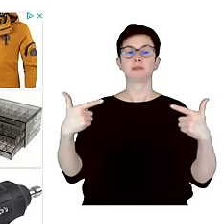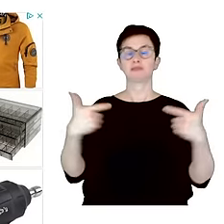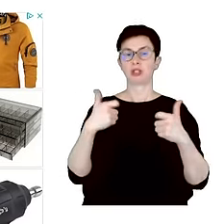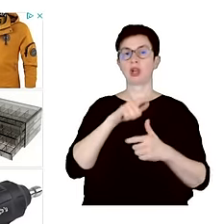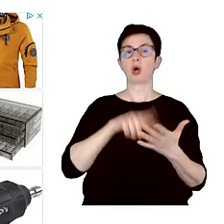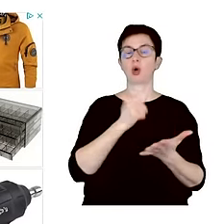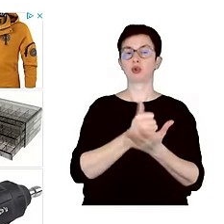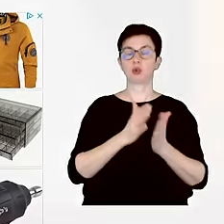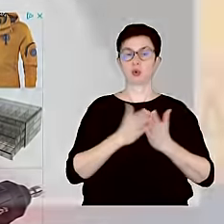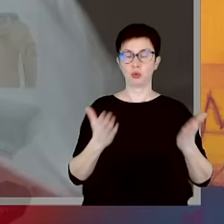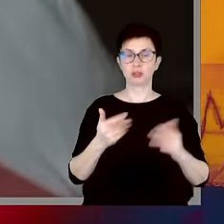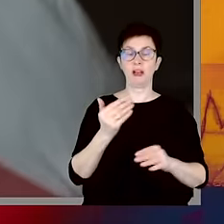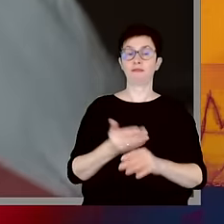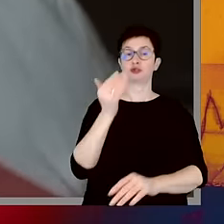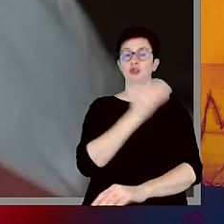Wcześniej sądy